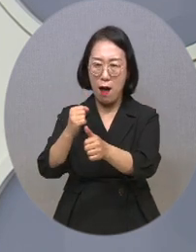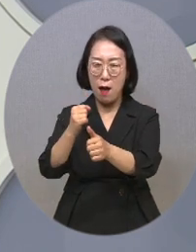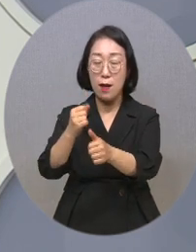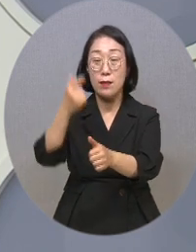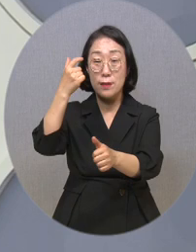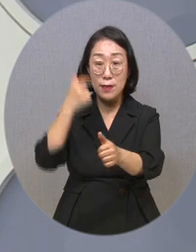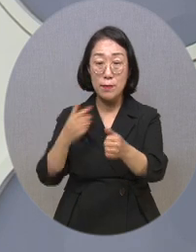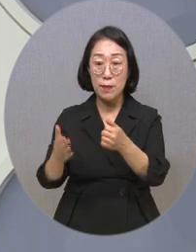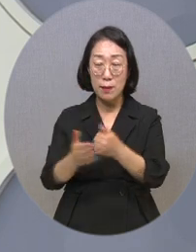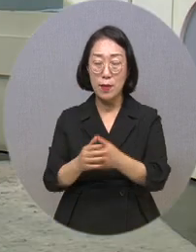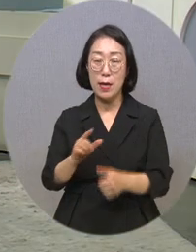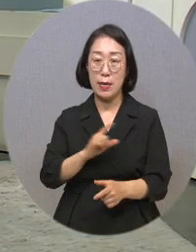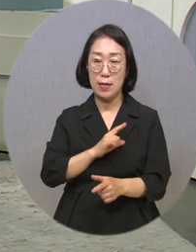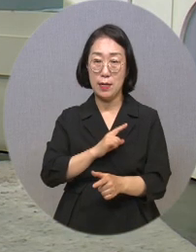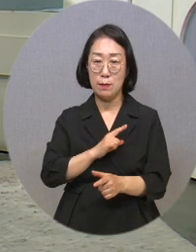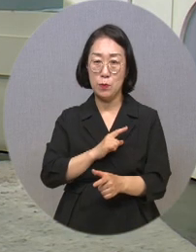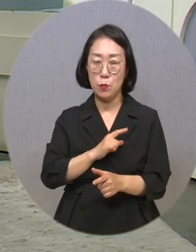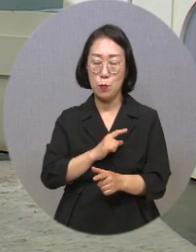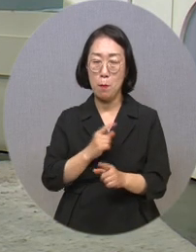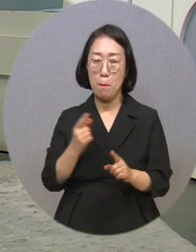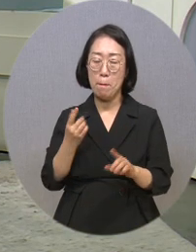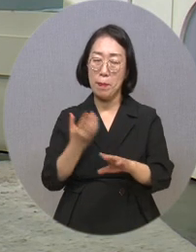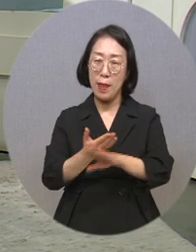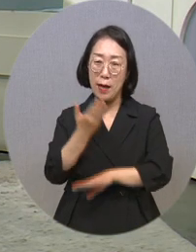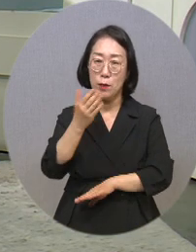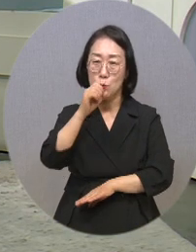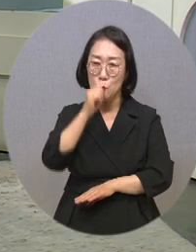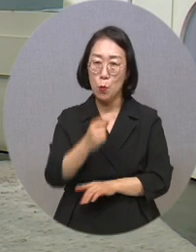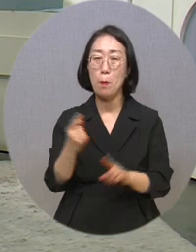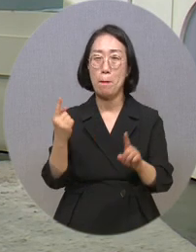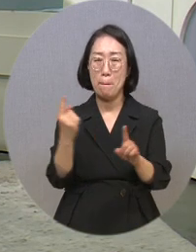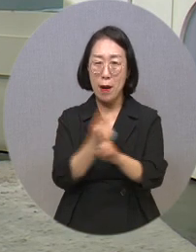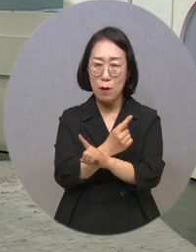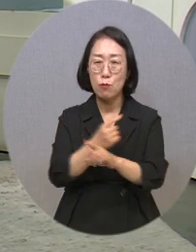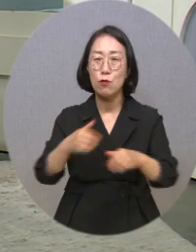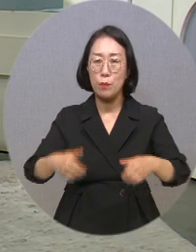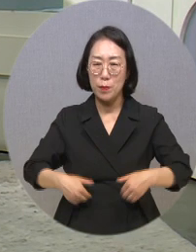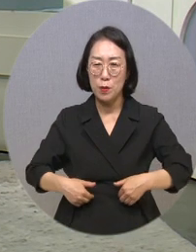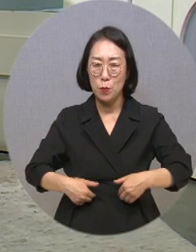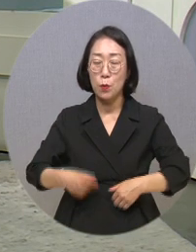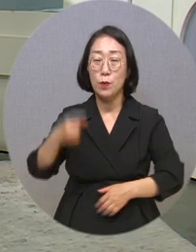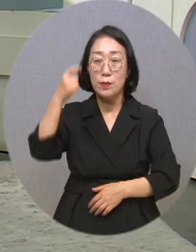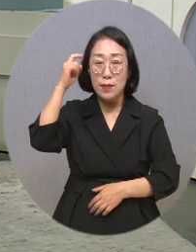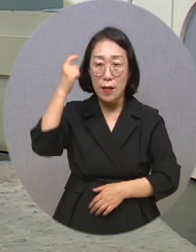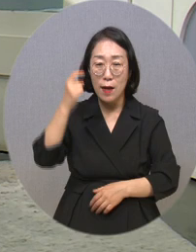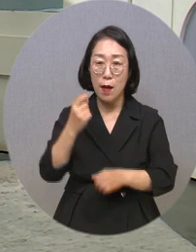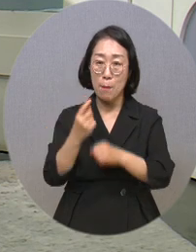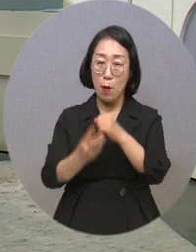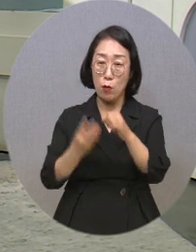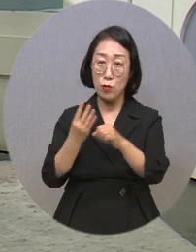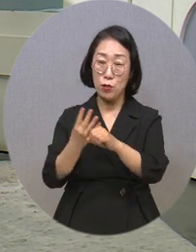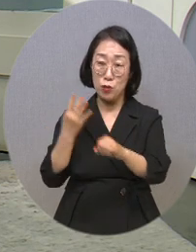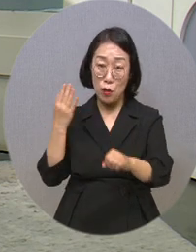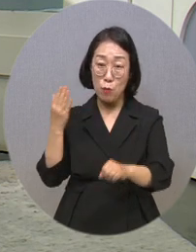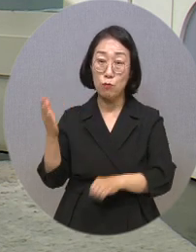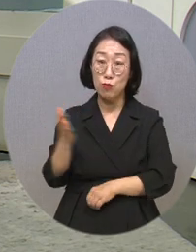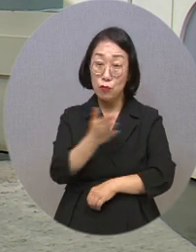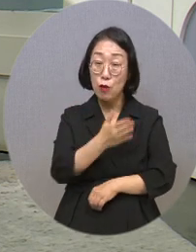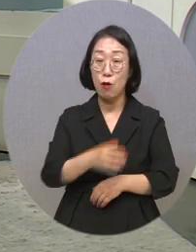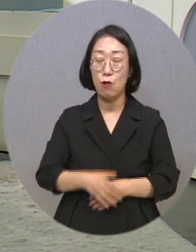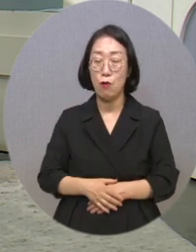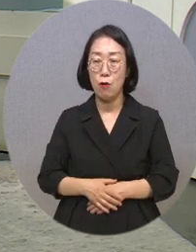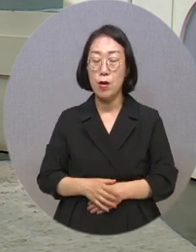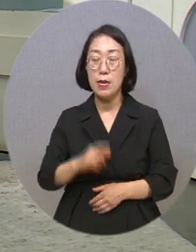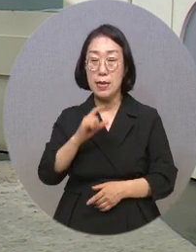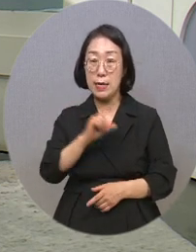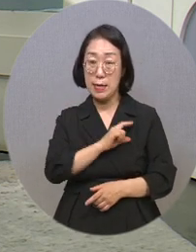그 이름을 좀 적절하게 고쳐야 되지 않는가 그런 생각으로 몇 년 전부터 좀